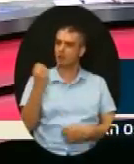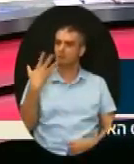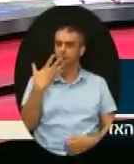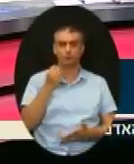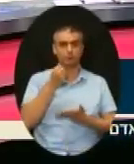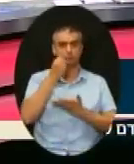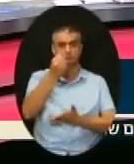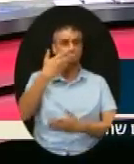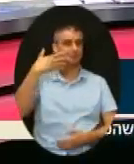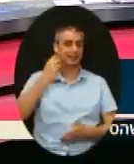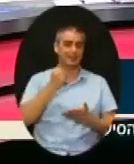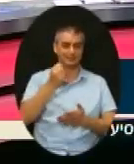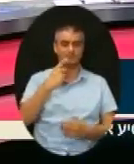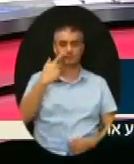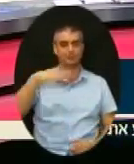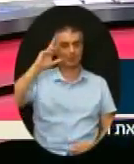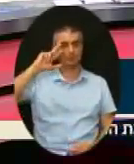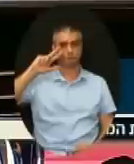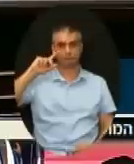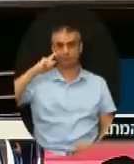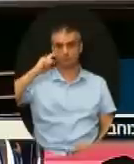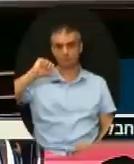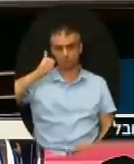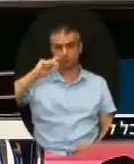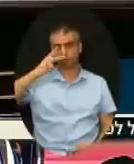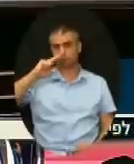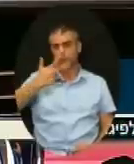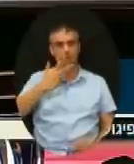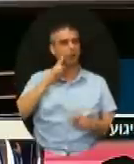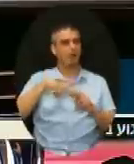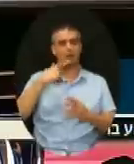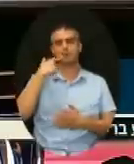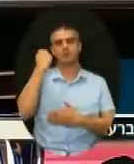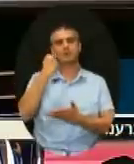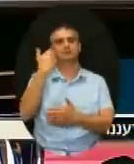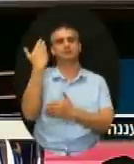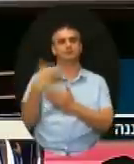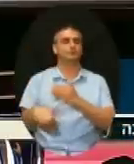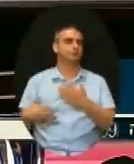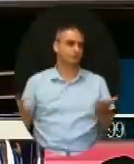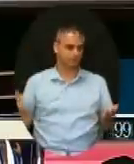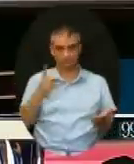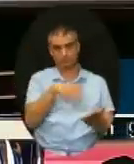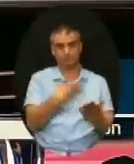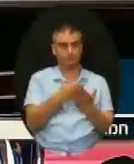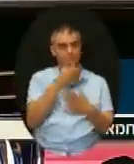או שלישית, ביום למחרת נתניהו אומר לכם, אוקיי, התקציב מאחורינו, לך הוא